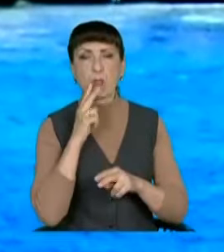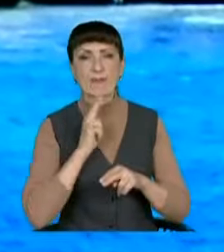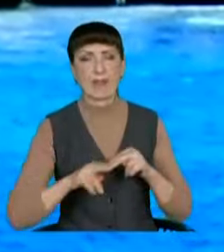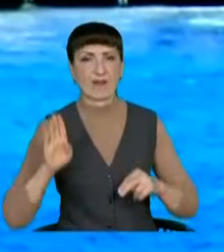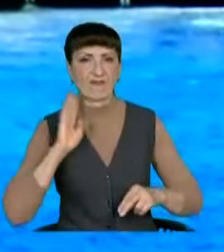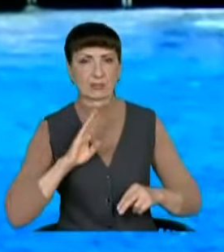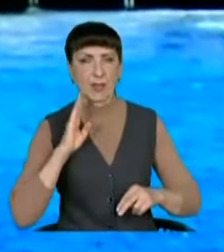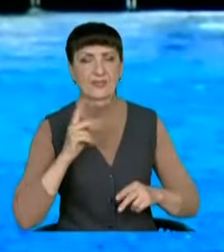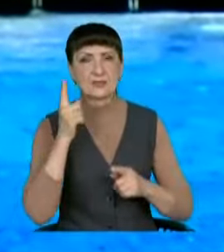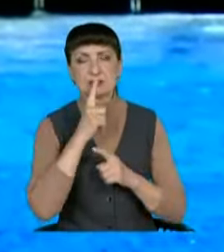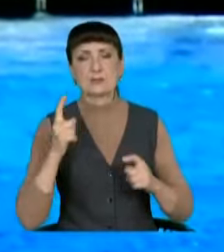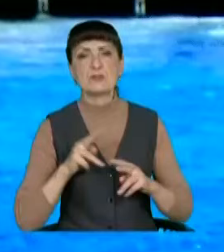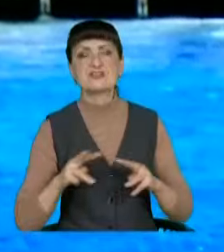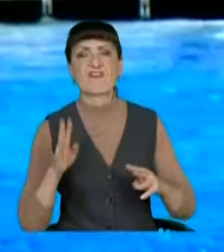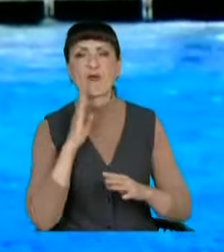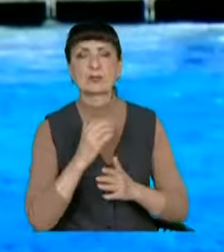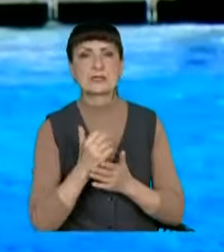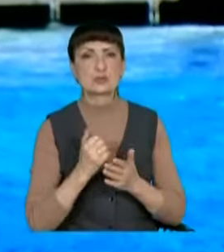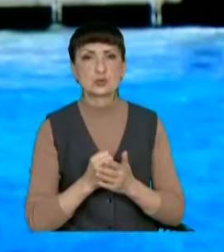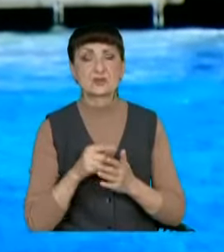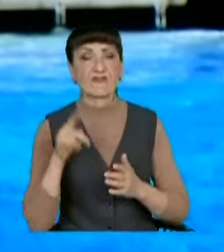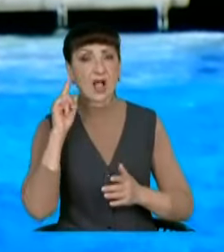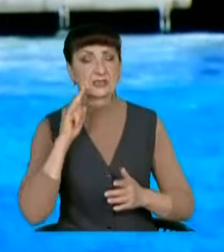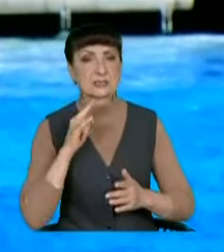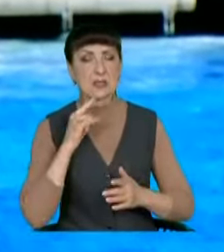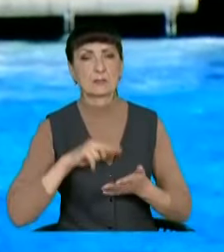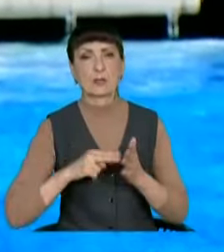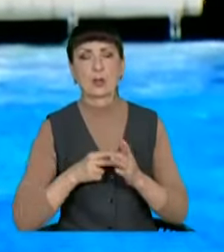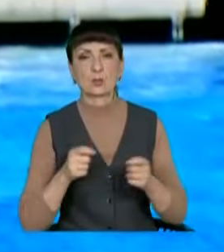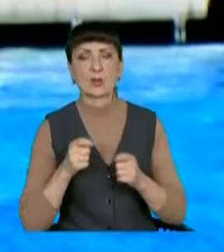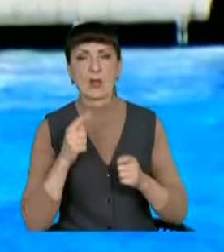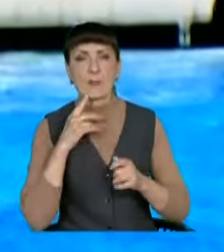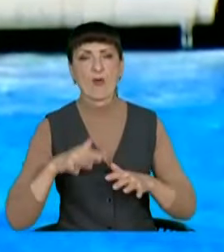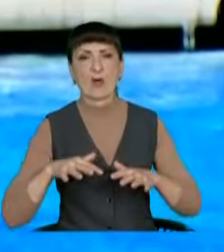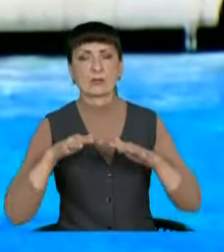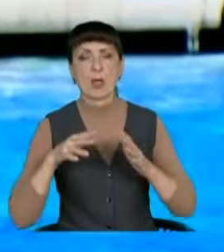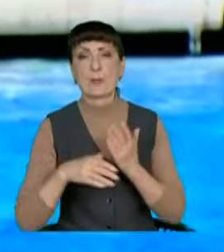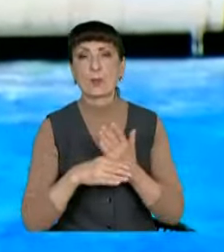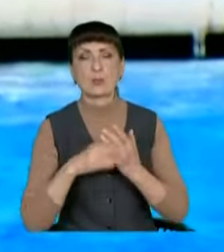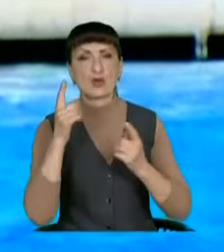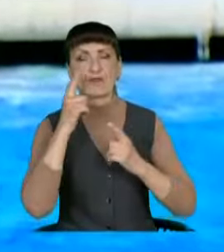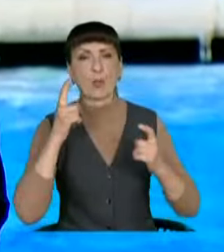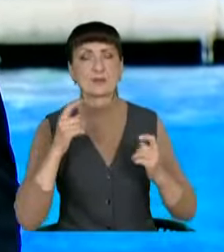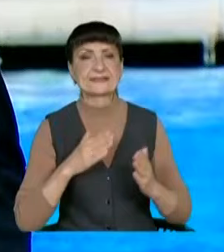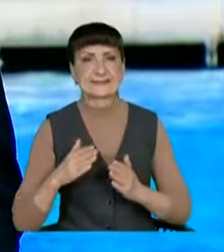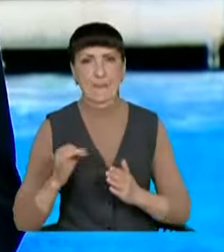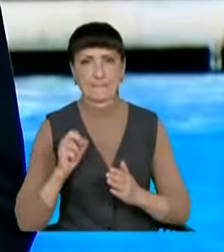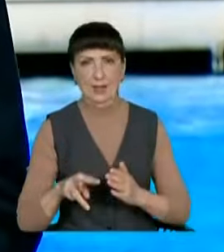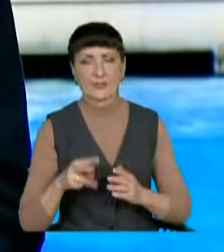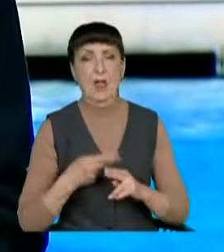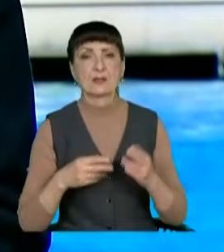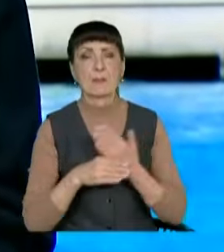По информации Министерства водных ресурсов и ирригации, в стране намерены управлять паводковыми ресурсами при помощи информационных систем. Это